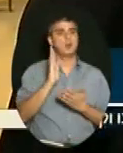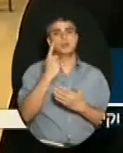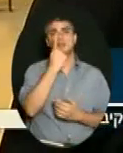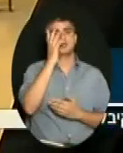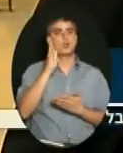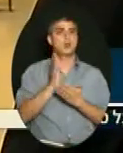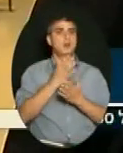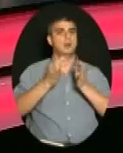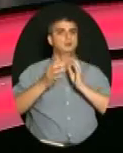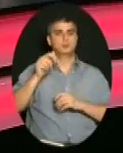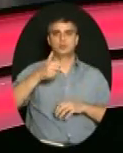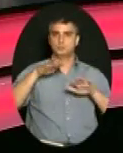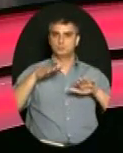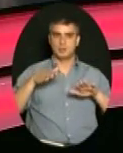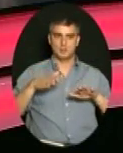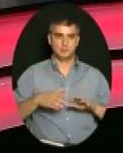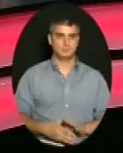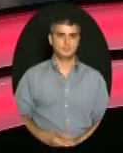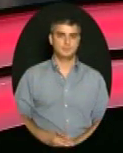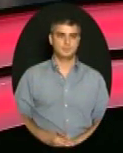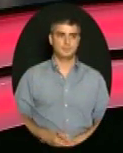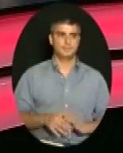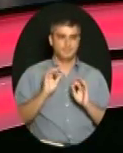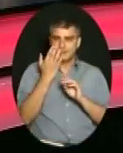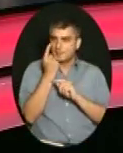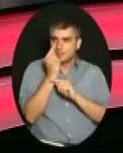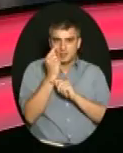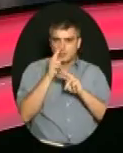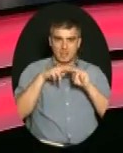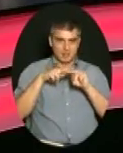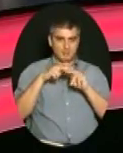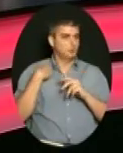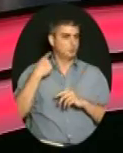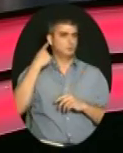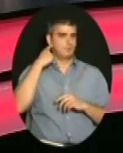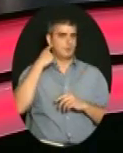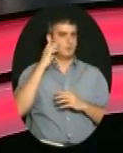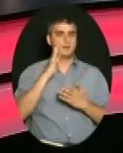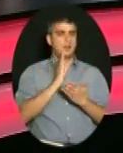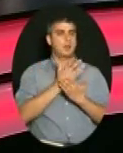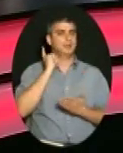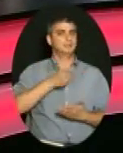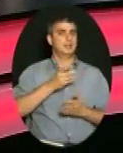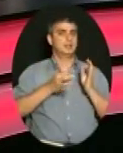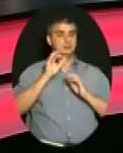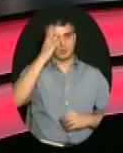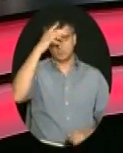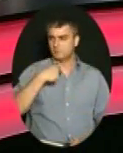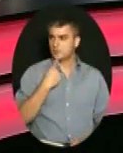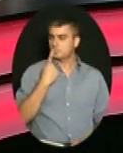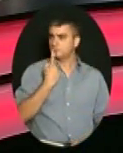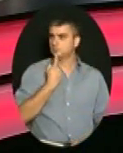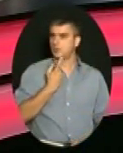לשפוט ראש ממשלה. כן, זה היה ממש דקות אחדות אחרי שאין נודע נכון. מה הוא גזר דינו שלו. אז אני אומרת